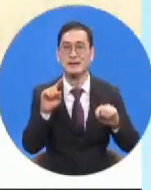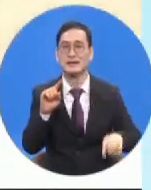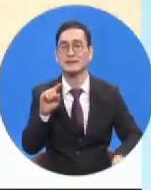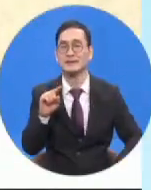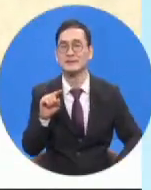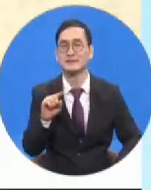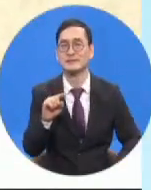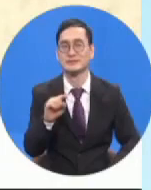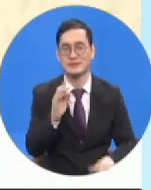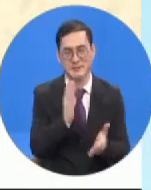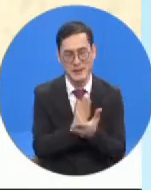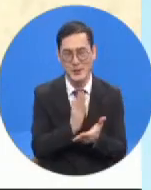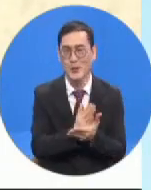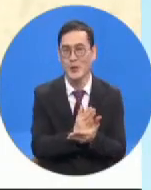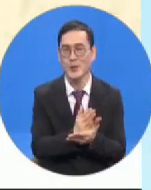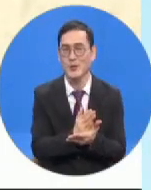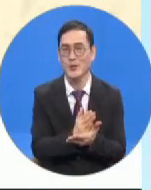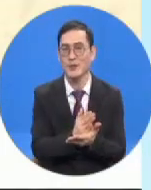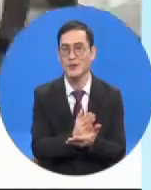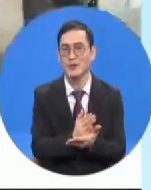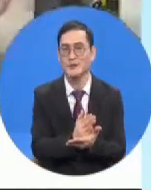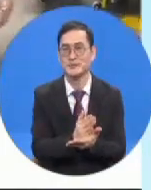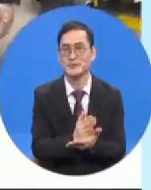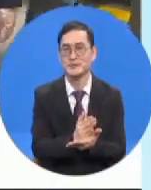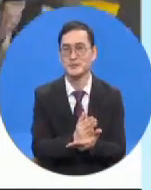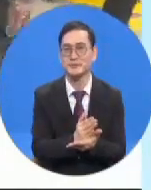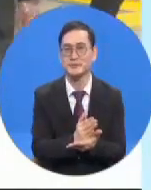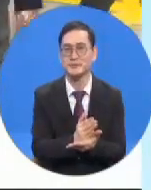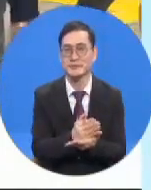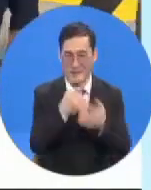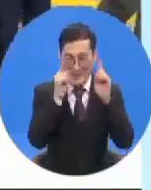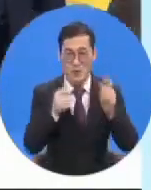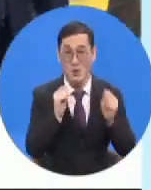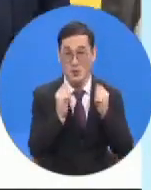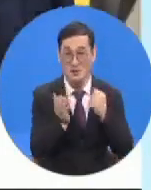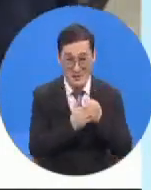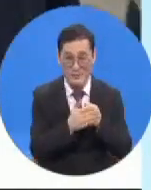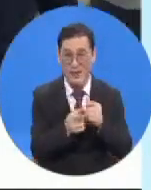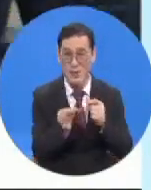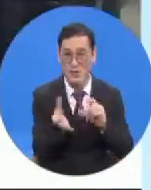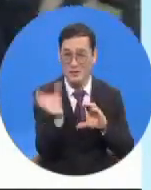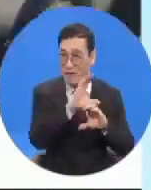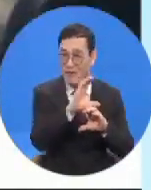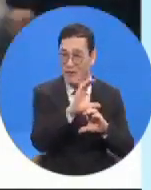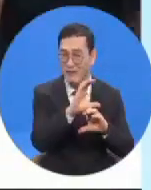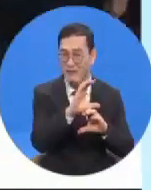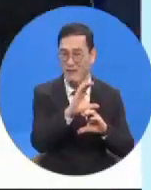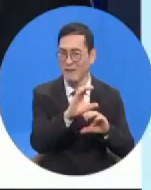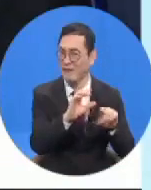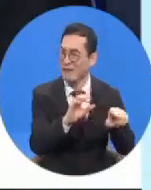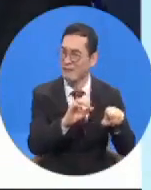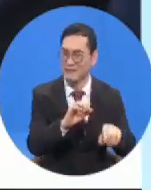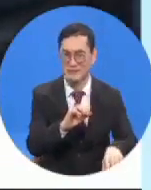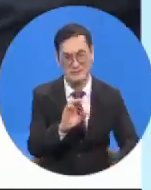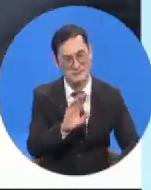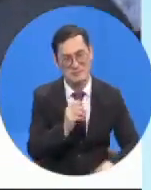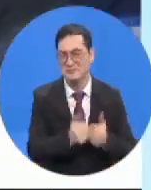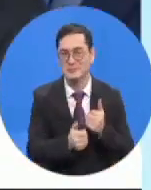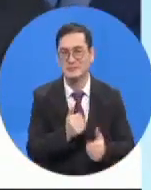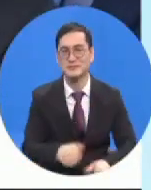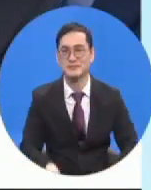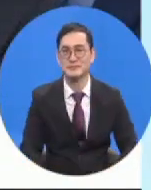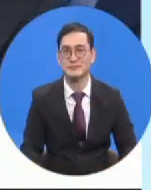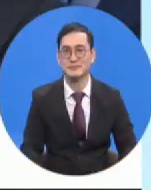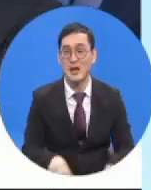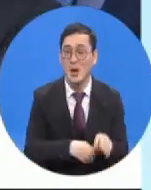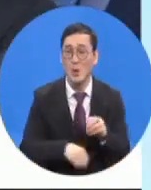잘 안 갔는데 네. 이런 표현까지 썼는데요. 대학을 나왔다는 이유만으로 더 월급 많이 버는 그런 불평등을 해소하자는 취지인 것 같아요. 네. 4년 동안